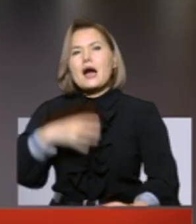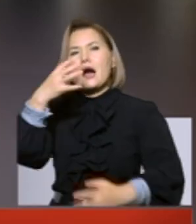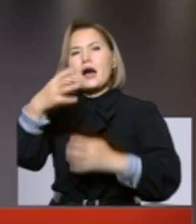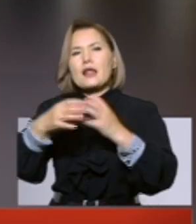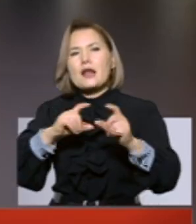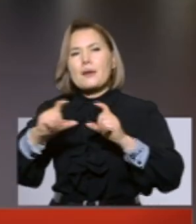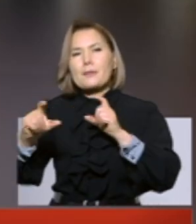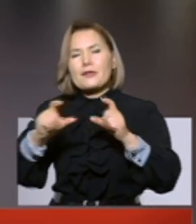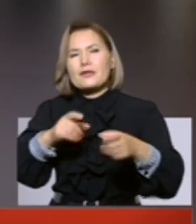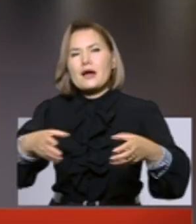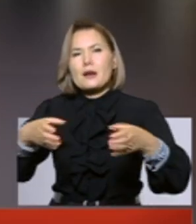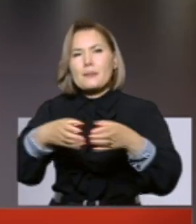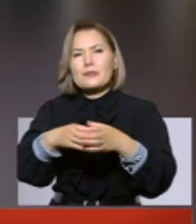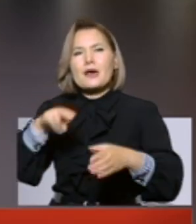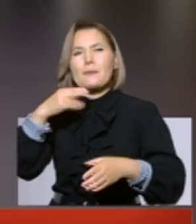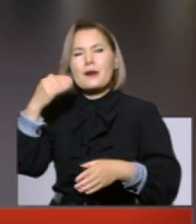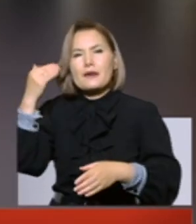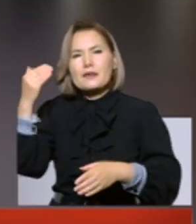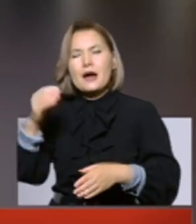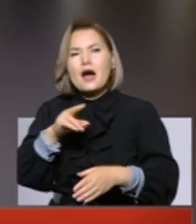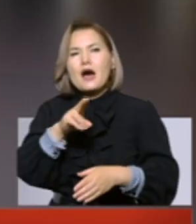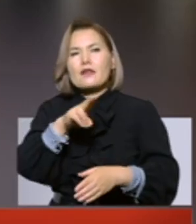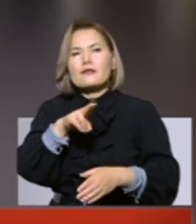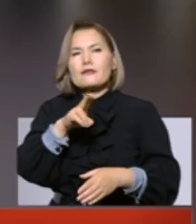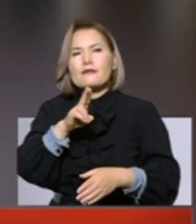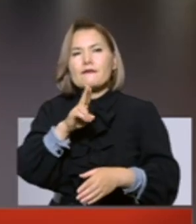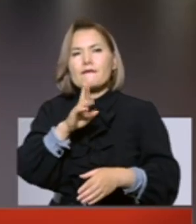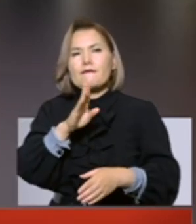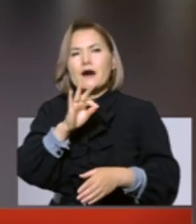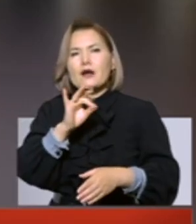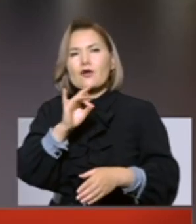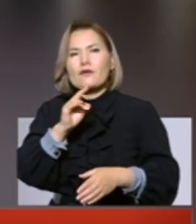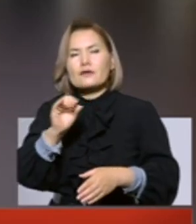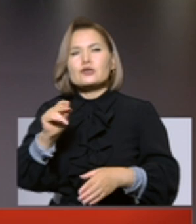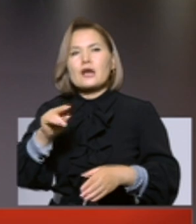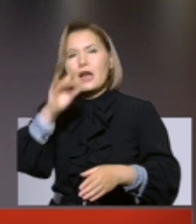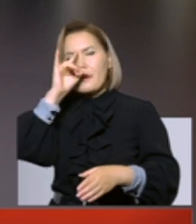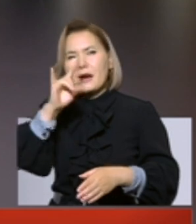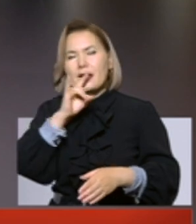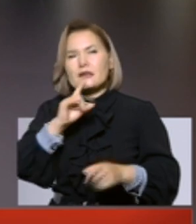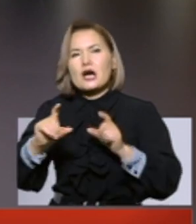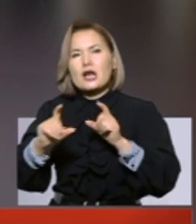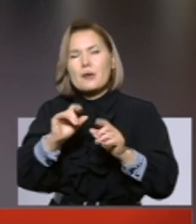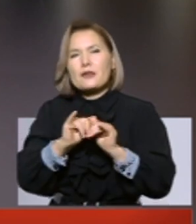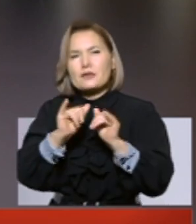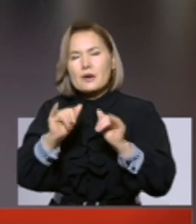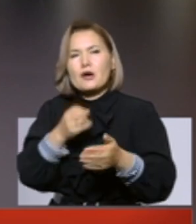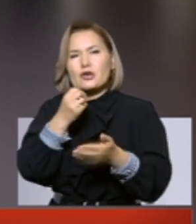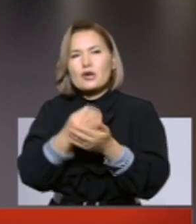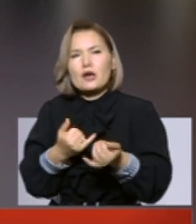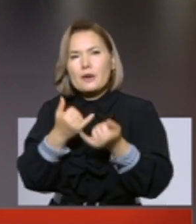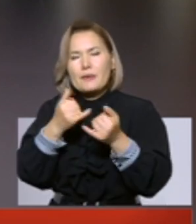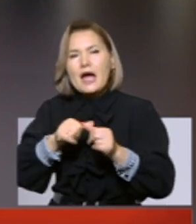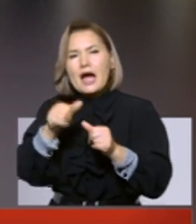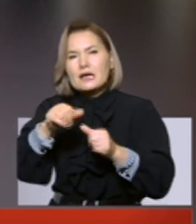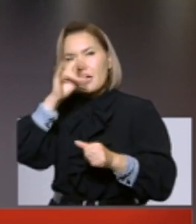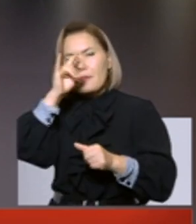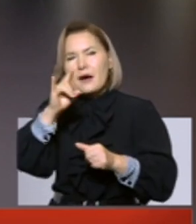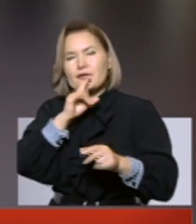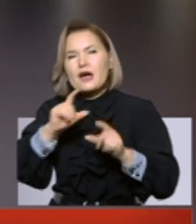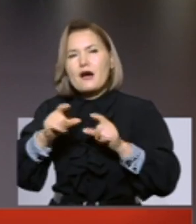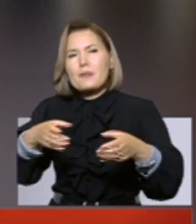Халықаралық шахмат федерациясының президенті Аркадий Дворкович еліміздегі шахматтың дамуын жоғары бағалады. Әсіресе Қазақстан